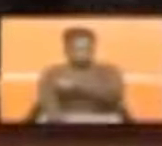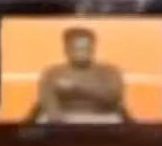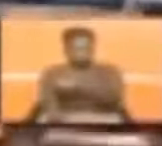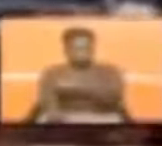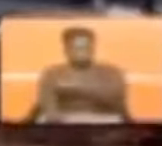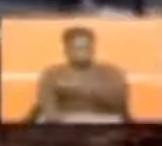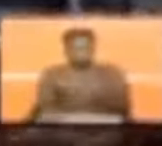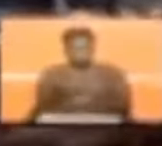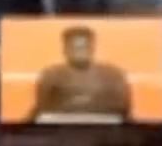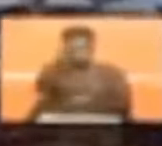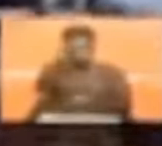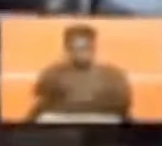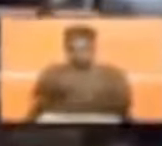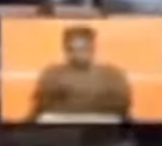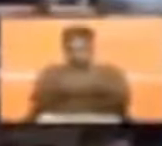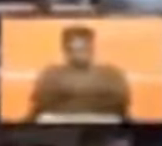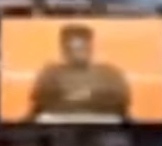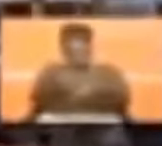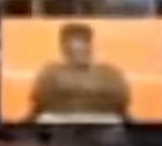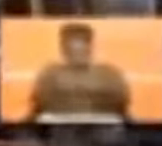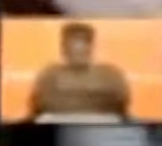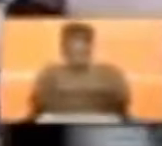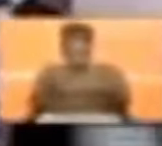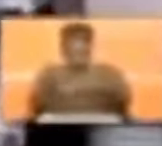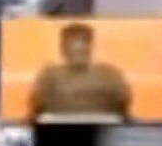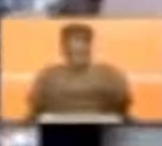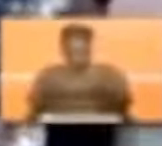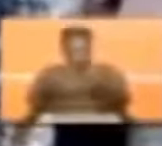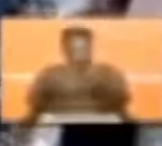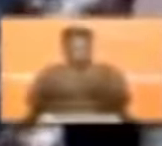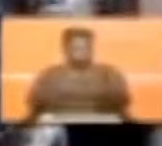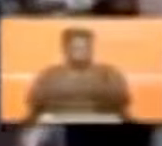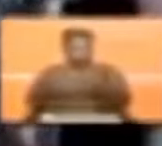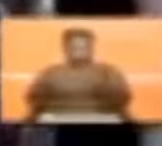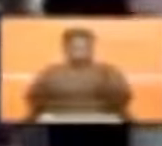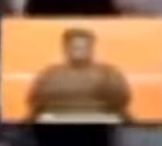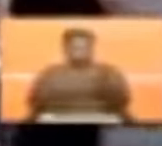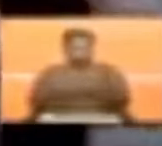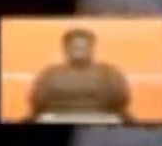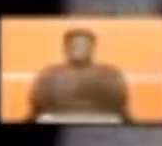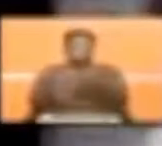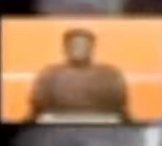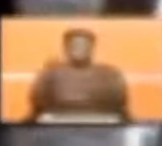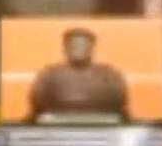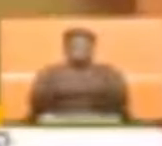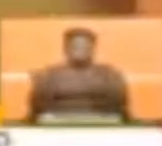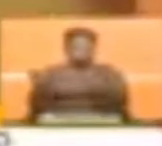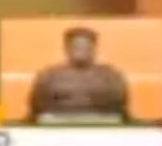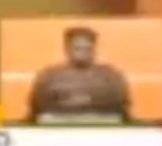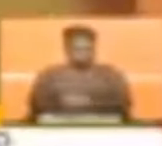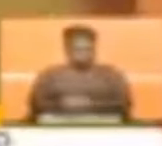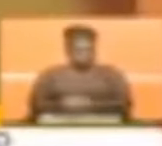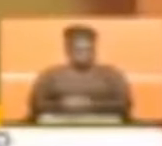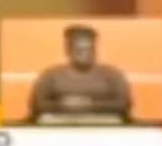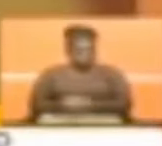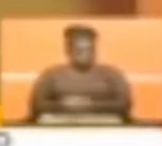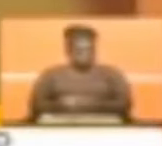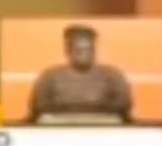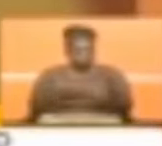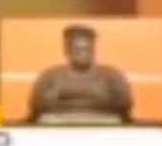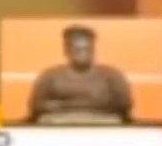Patrick Onyango mukiza polisi mukapali miano atikiza ndi patansi kulonyereza kuchitufe cha bidde ka bantu bano kufa jaba